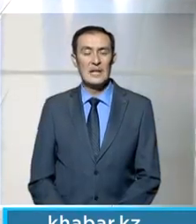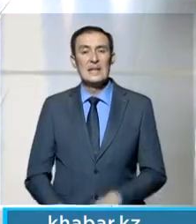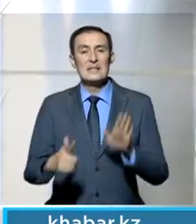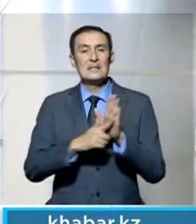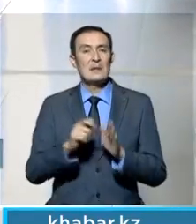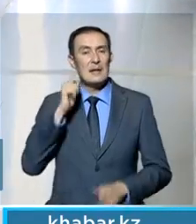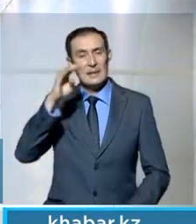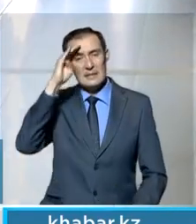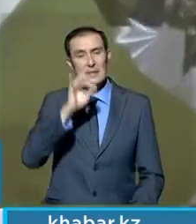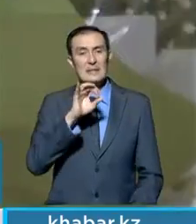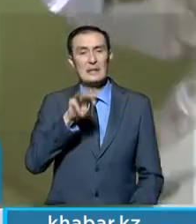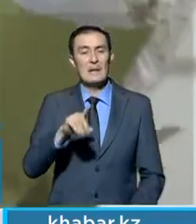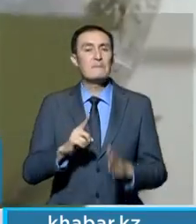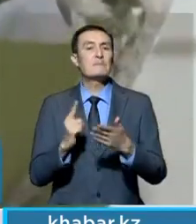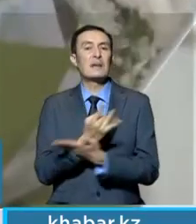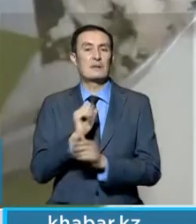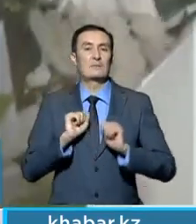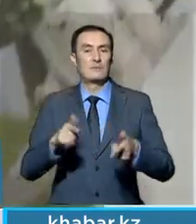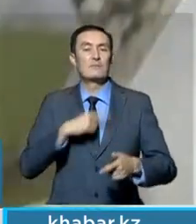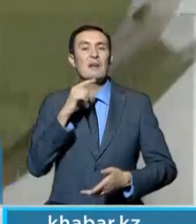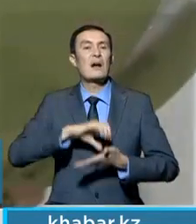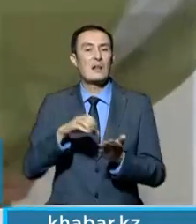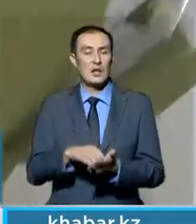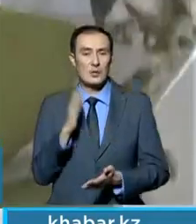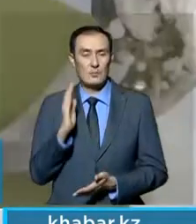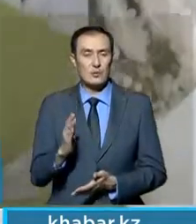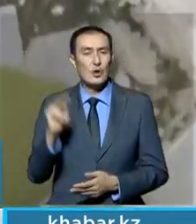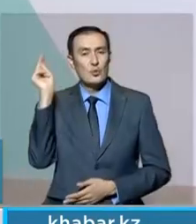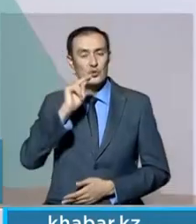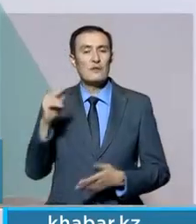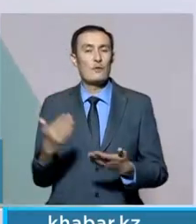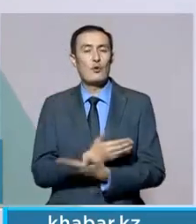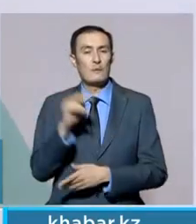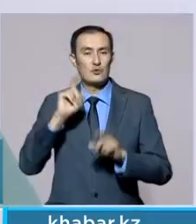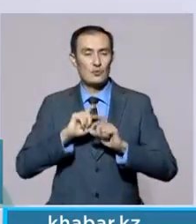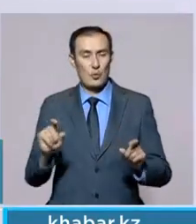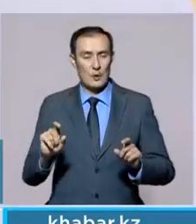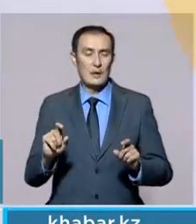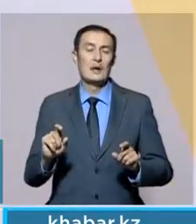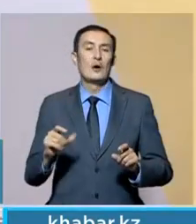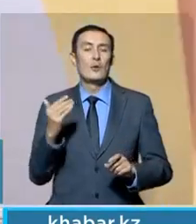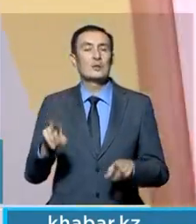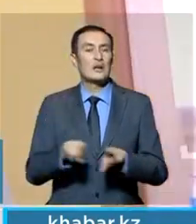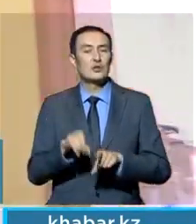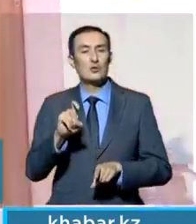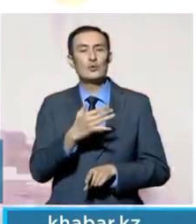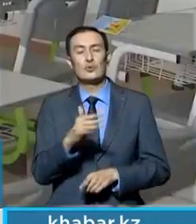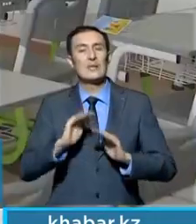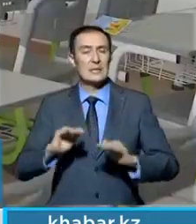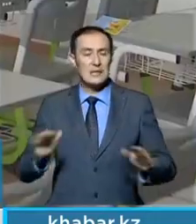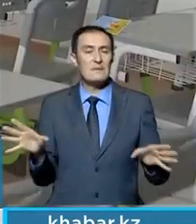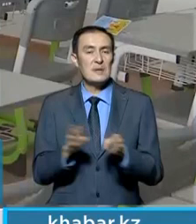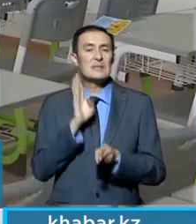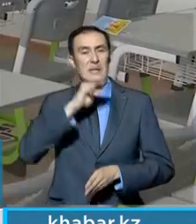7-летний Ислам сегодня впервые переступает порог школы. Первоклассник теперь будет получать знания в новом учебно-воспитательном комплексе. Он, как и сотни других детей,